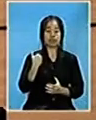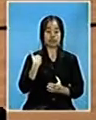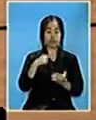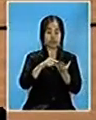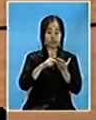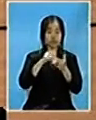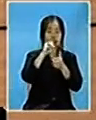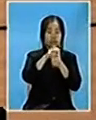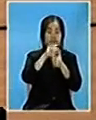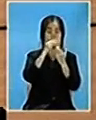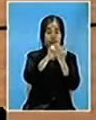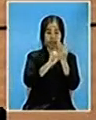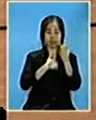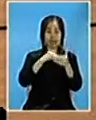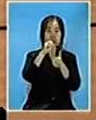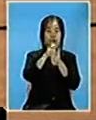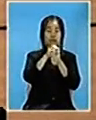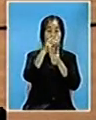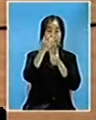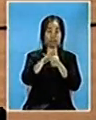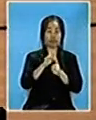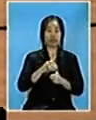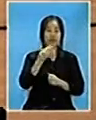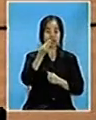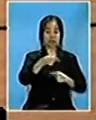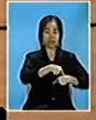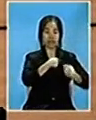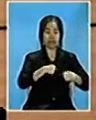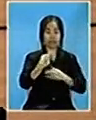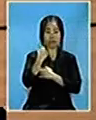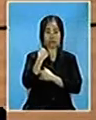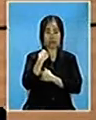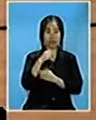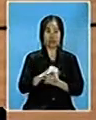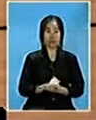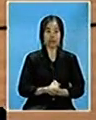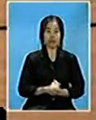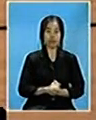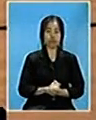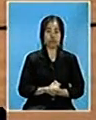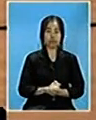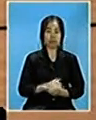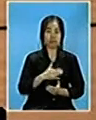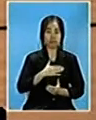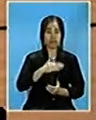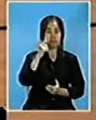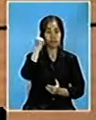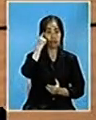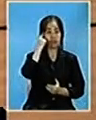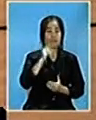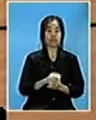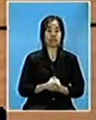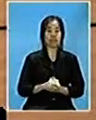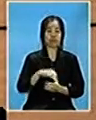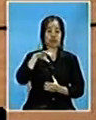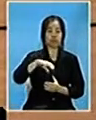อแนะดังกล่าวผมอยากจะขออนุญาตให้กำลังใจกับศาลรัฐธรรมนูญครับผมทราบนะครับว่าท่านต้องเผชิญกับ